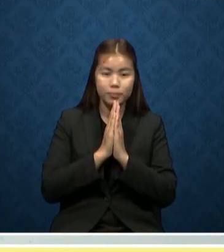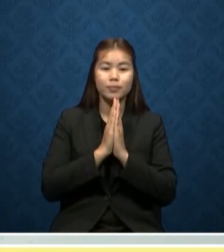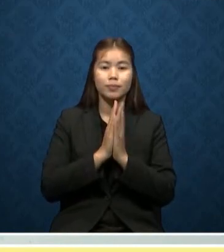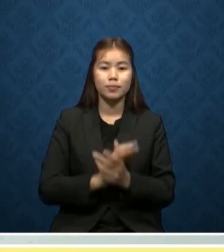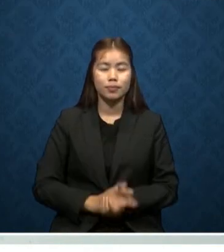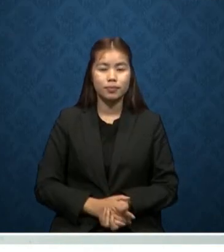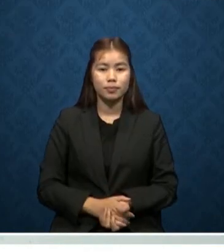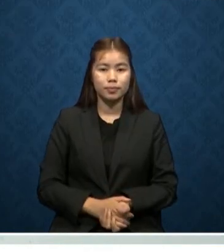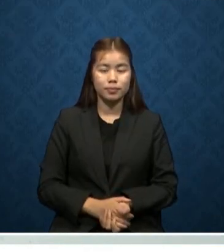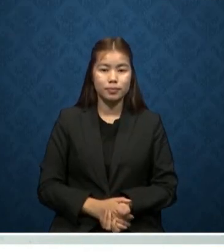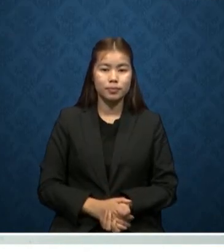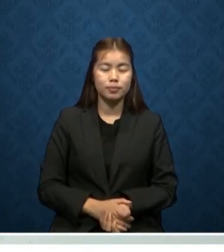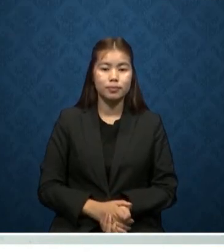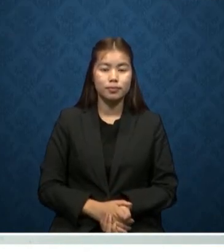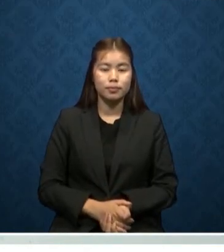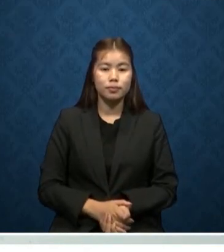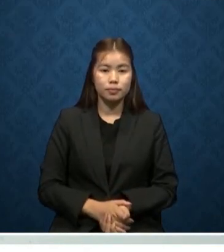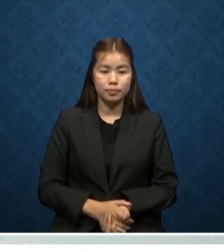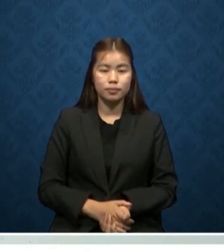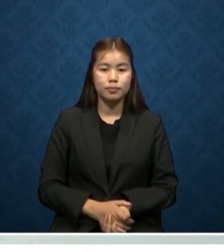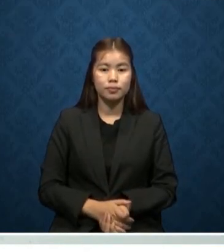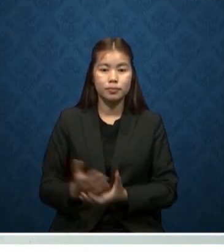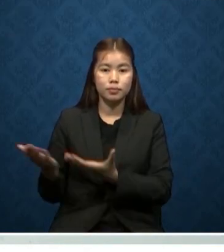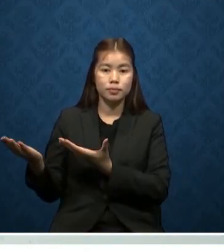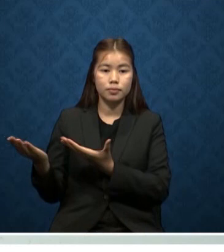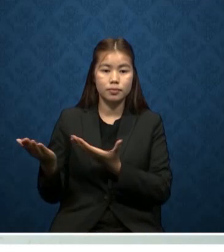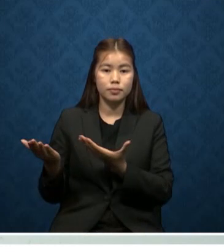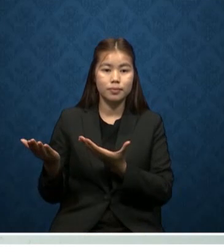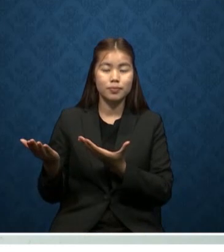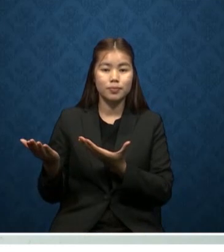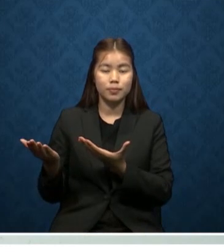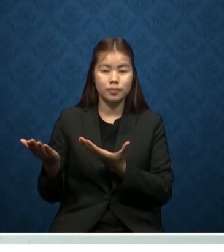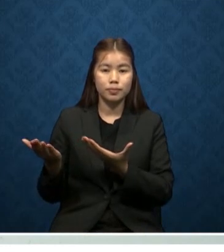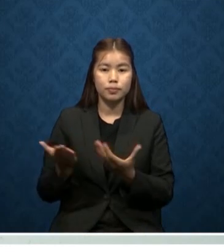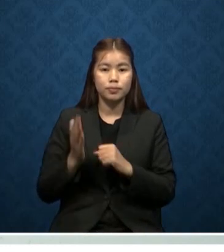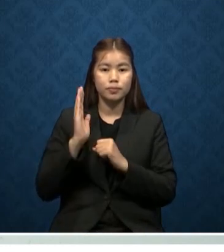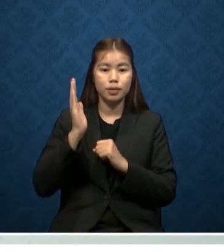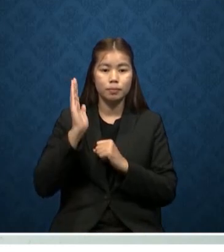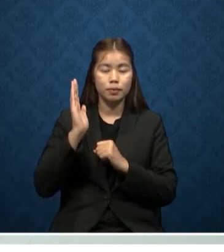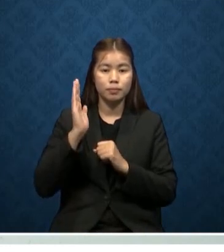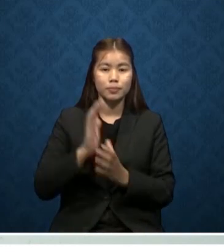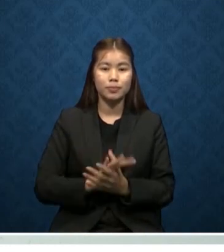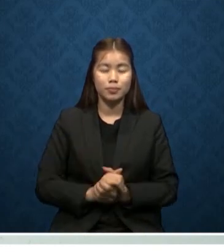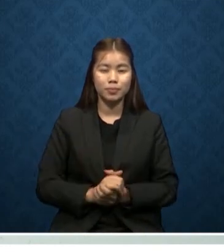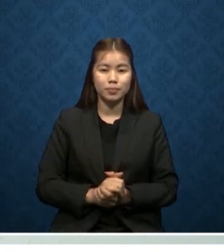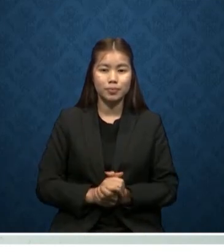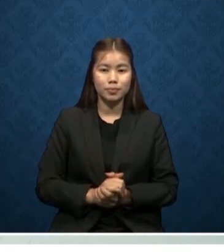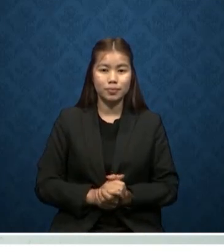เอกชูศักดิ์เมฆสุวรรณครับต่อไปขอเชิญท่านดิเกฤทธิ์เจนครองธรรมอภิปราย